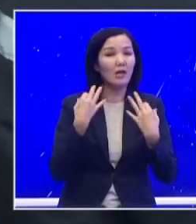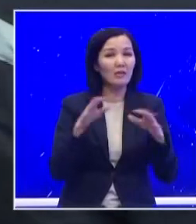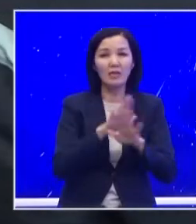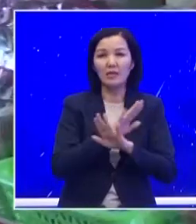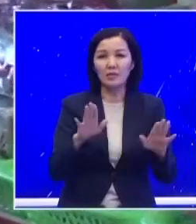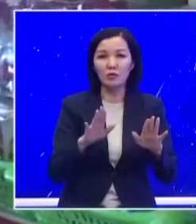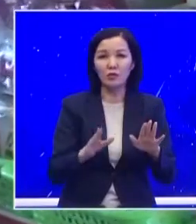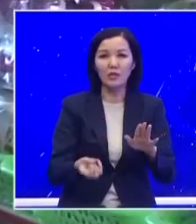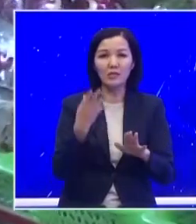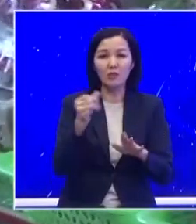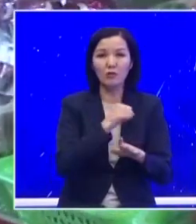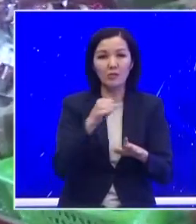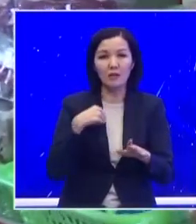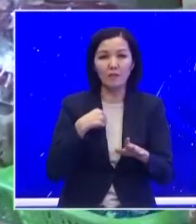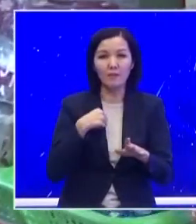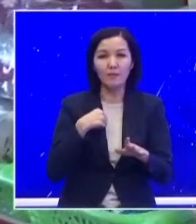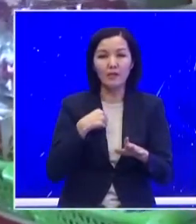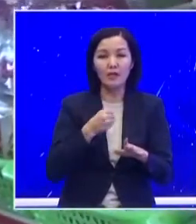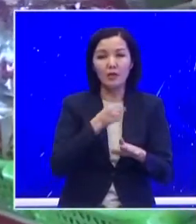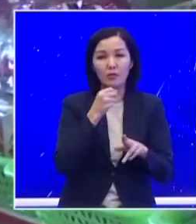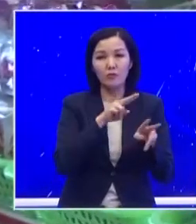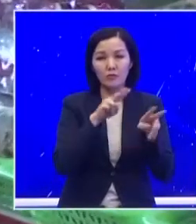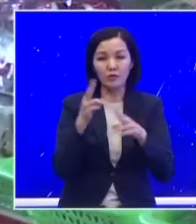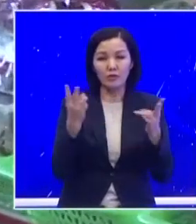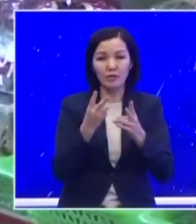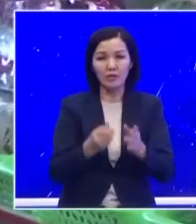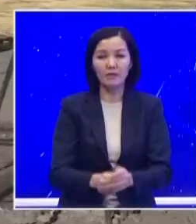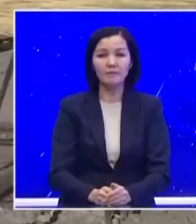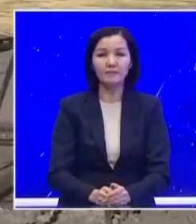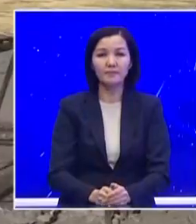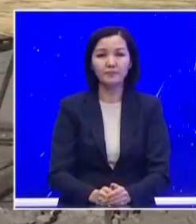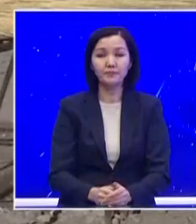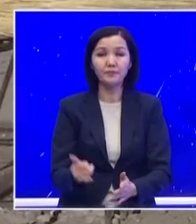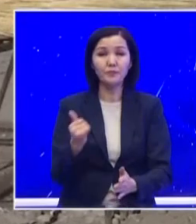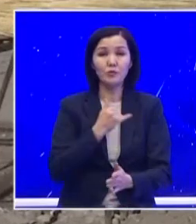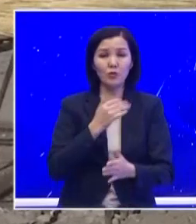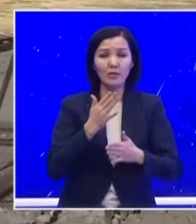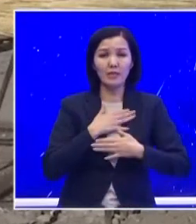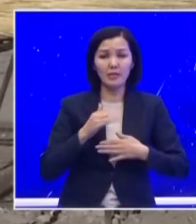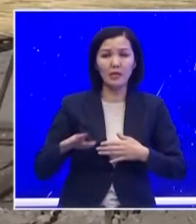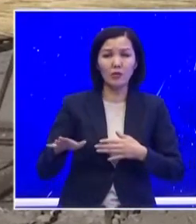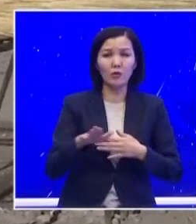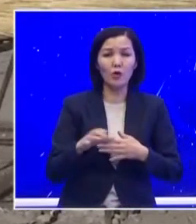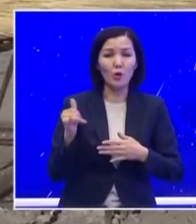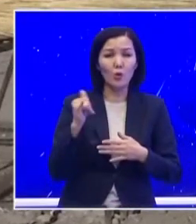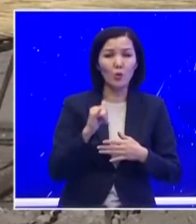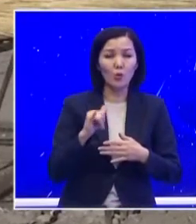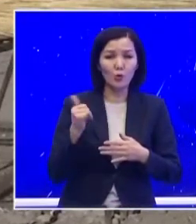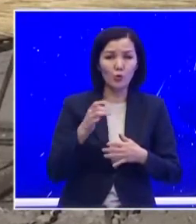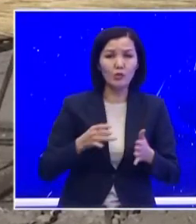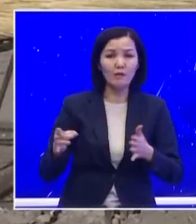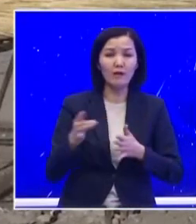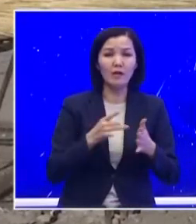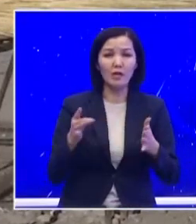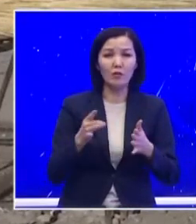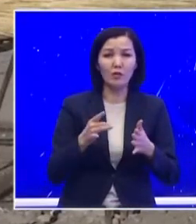им запускать салюты самим, подытожили спасатели. У нас на территории Уйгурского района по